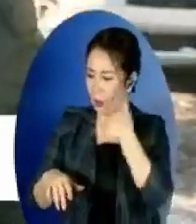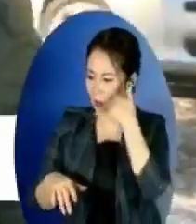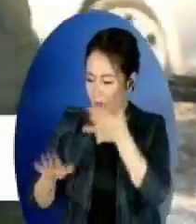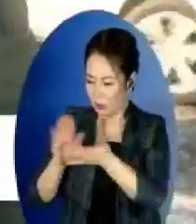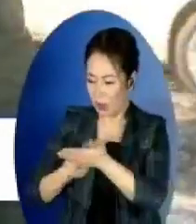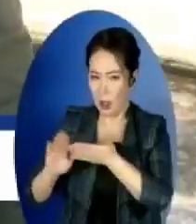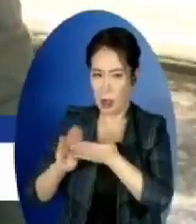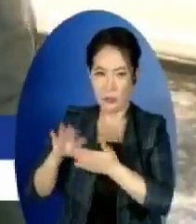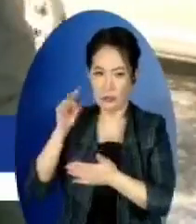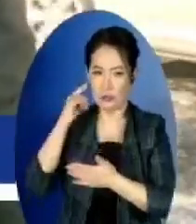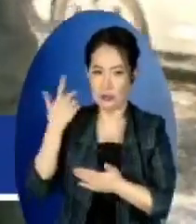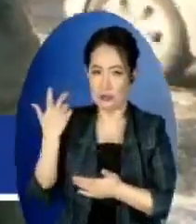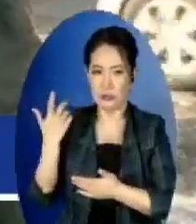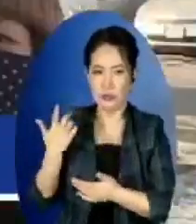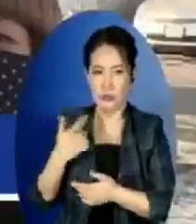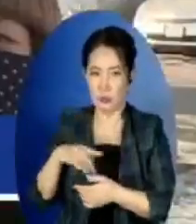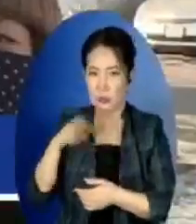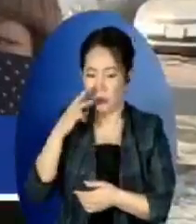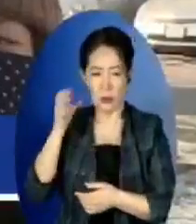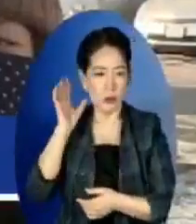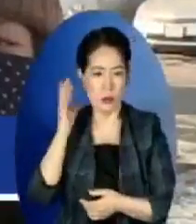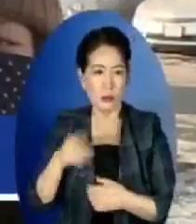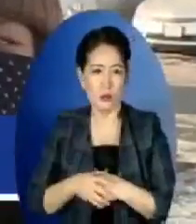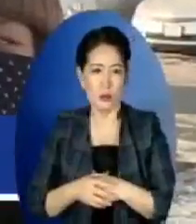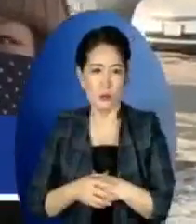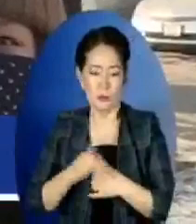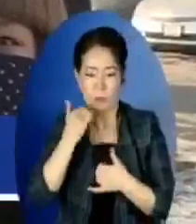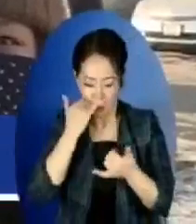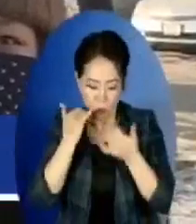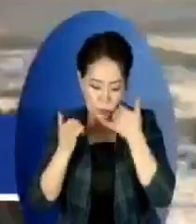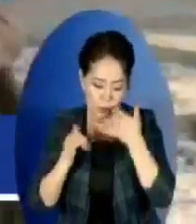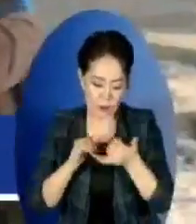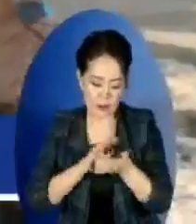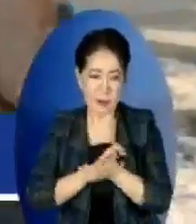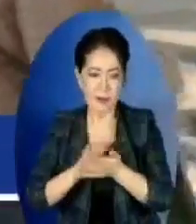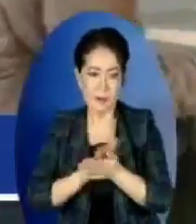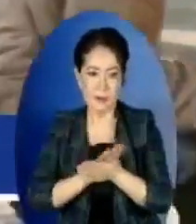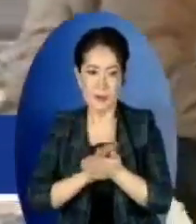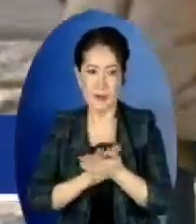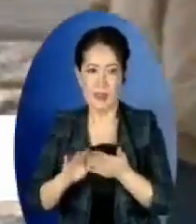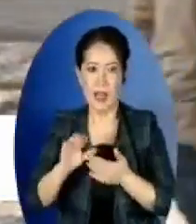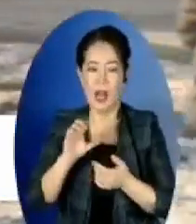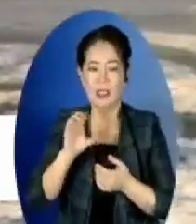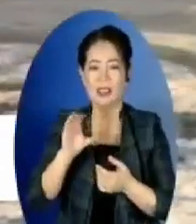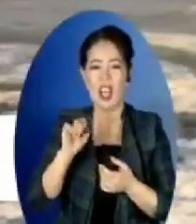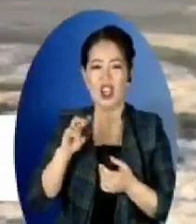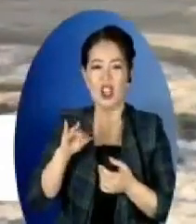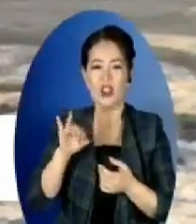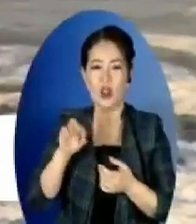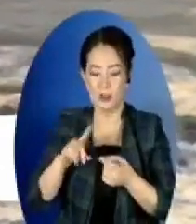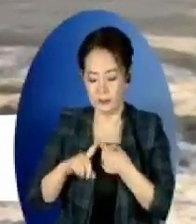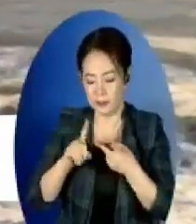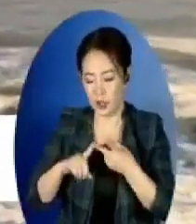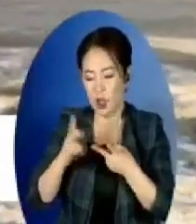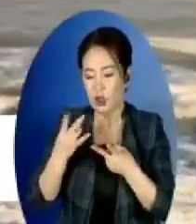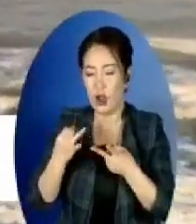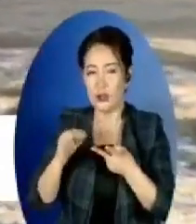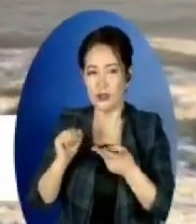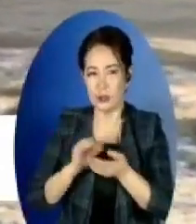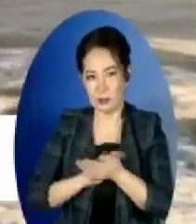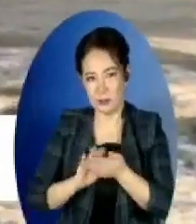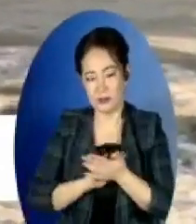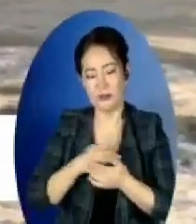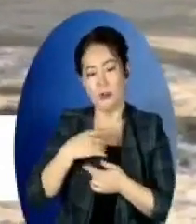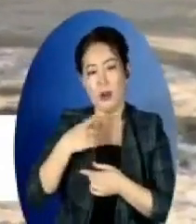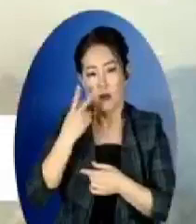мэдээллийг би юу нараах авч амжаагүй байна. Утсаа ариутгадаг нөөц бидтер ариутгадаг. Санитар бол нөөц бидтер. Хоёр өдөртөө нэг